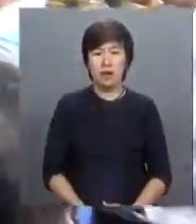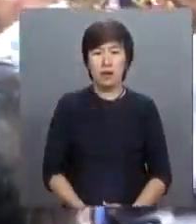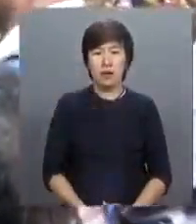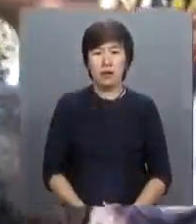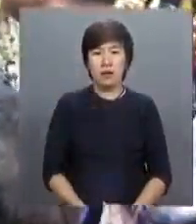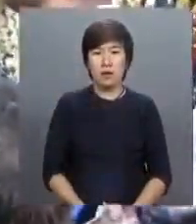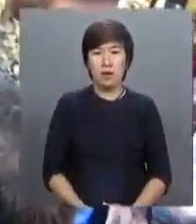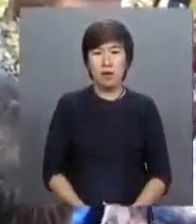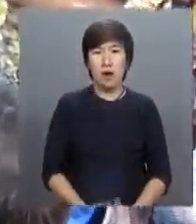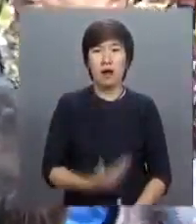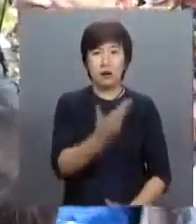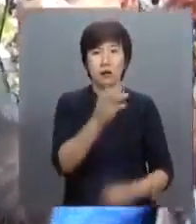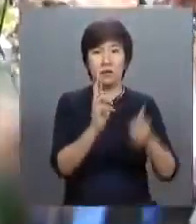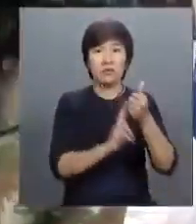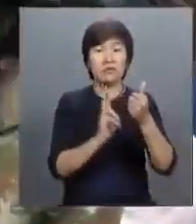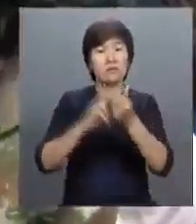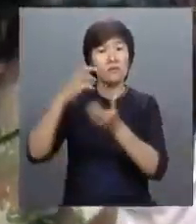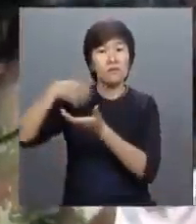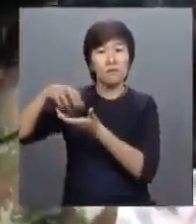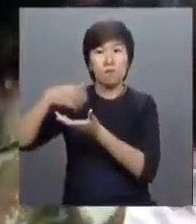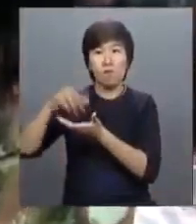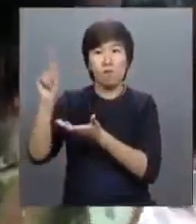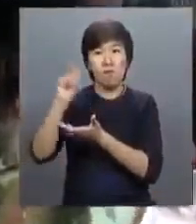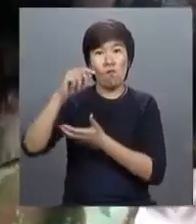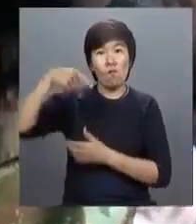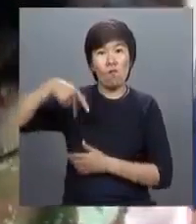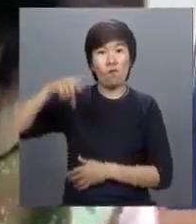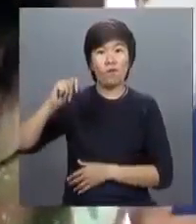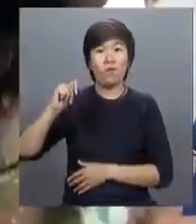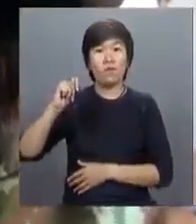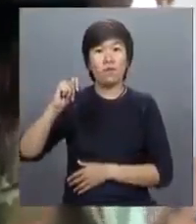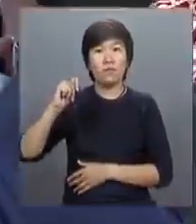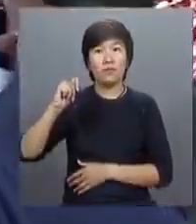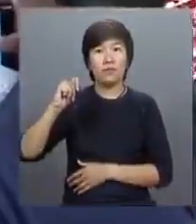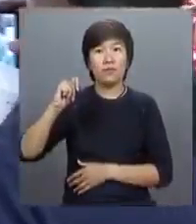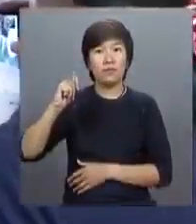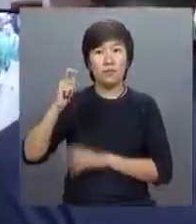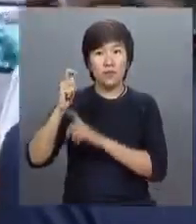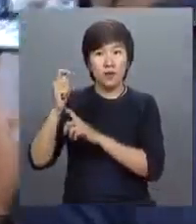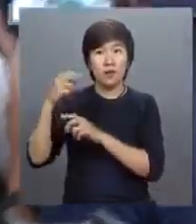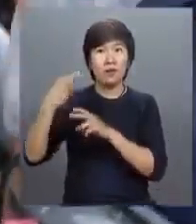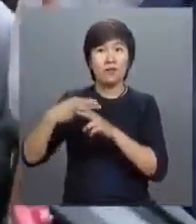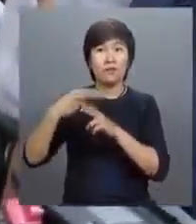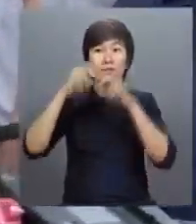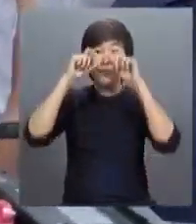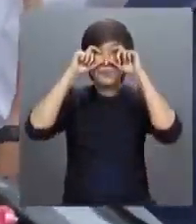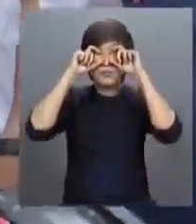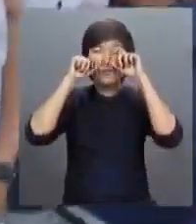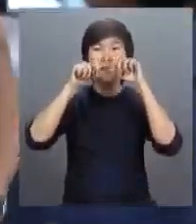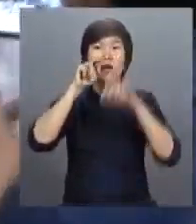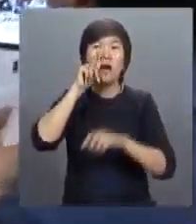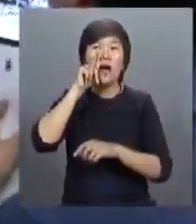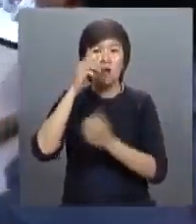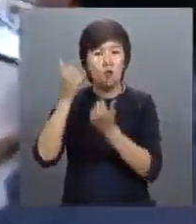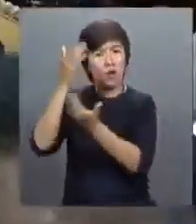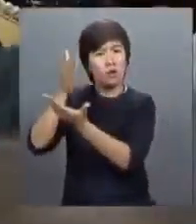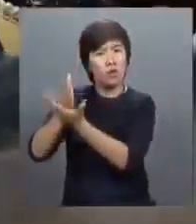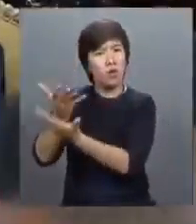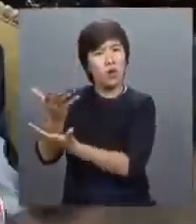านต์ก่อนจะถูกเข้ายึดกว่า 8,000 ใบพลเอกประวิตรวงษ์สุวรรณในฐานะรองนายกรัฐมนตรีฝ่ายความมั่น